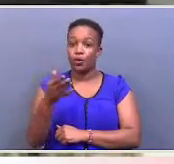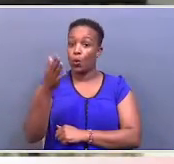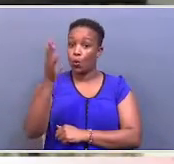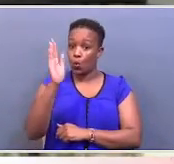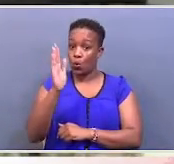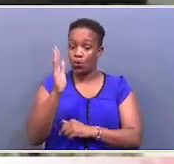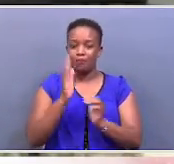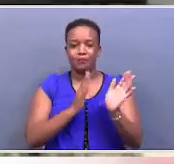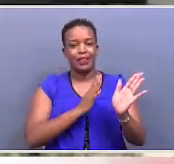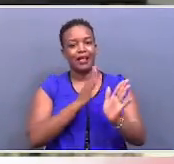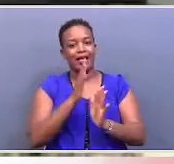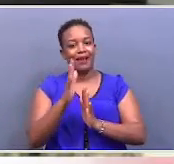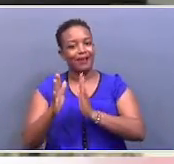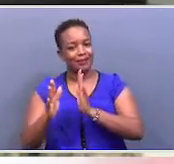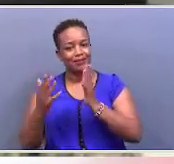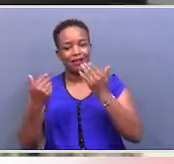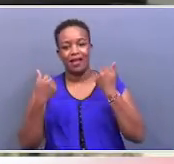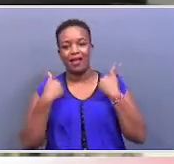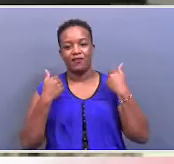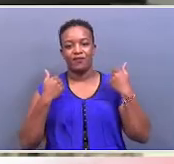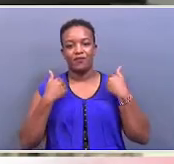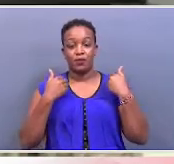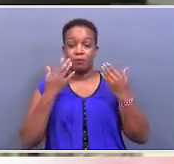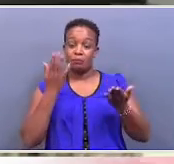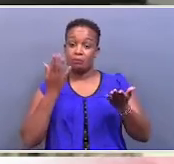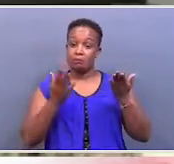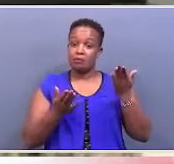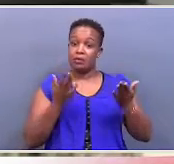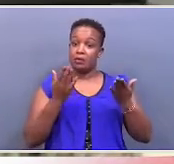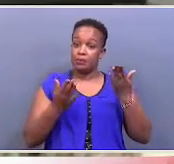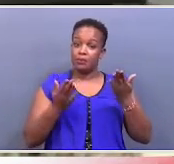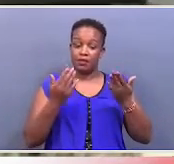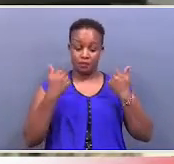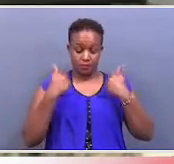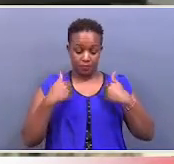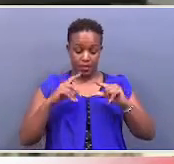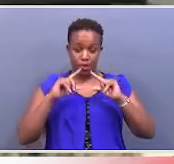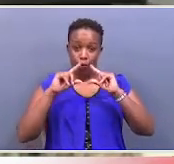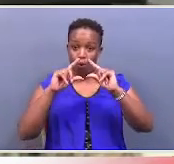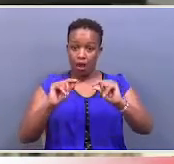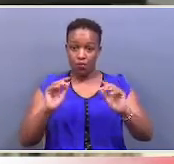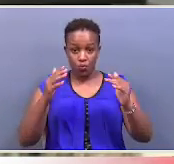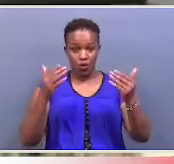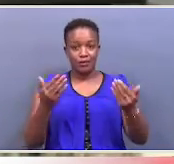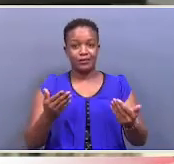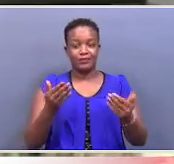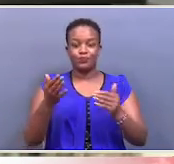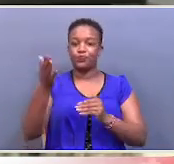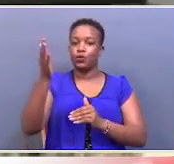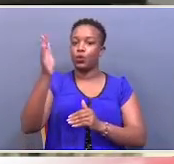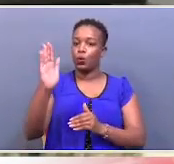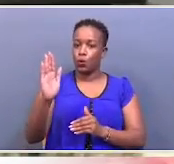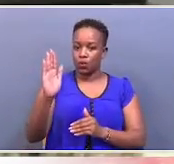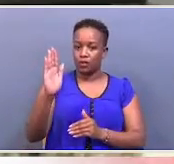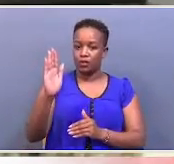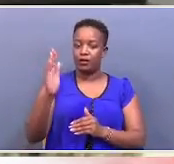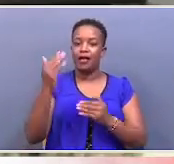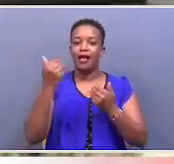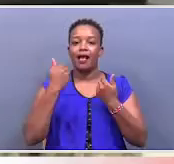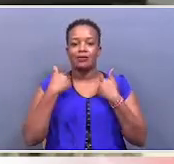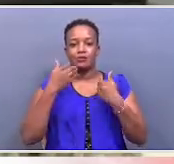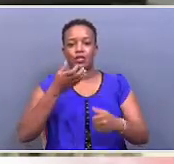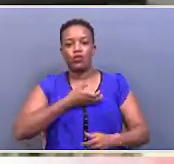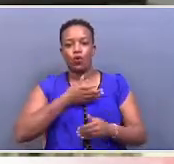mengi. What I'm trying to say, kama vile nataka kusema ni ati, Mungu ndiye mwenye kila